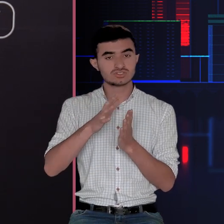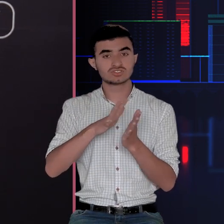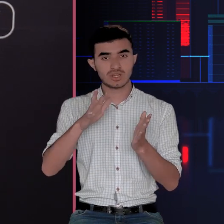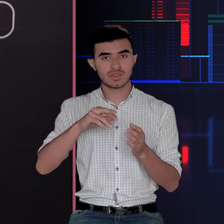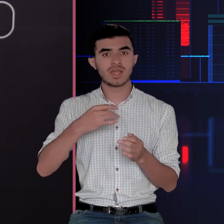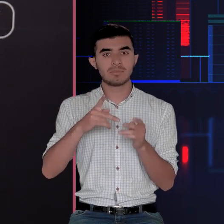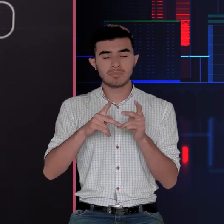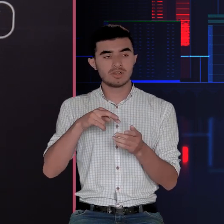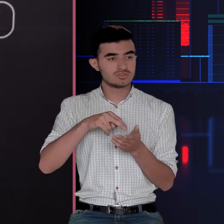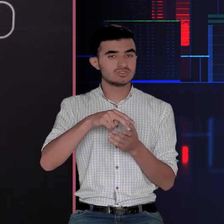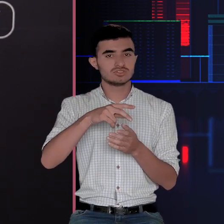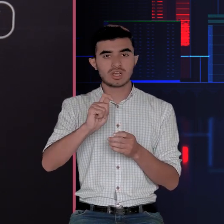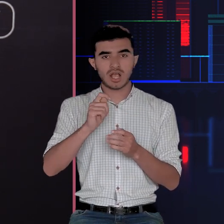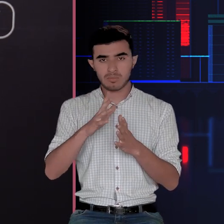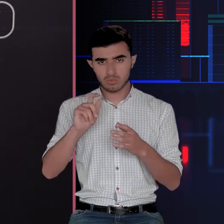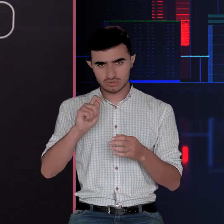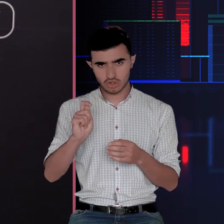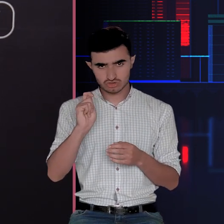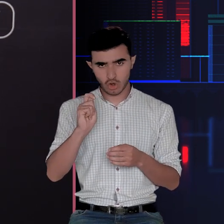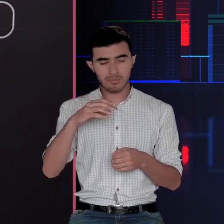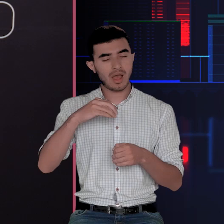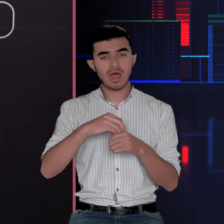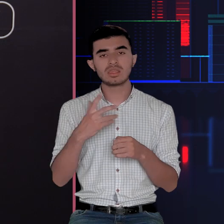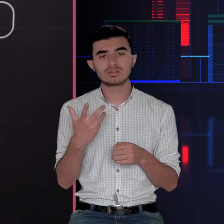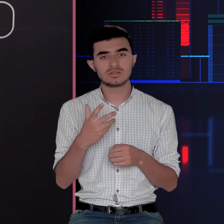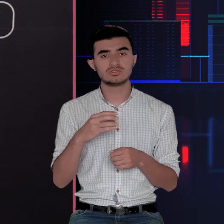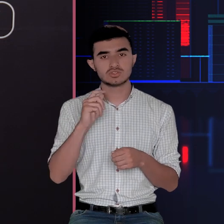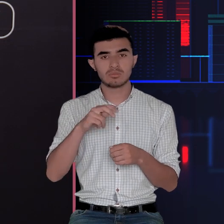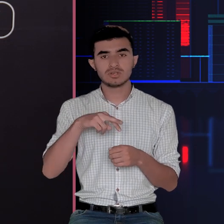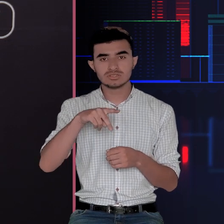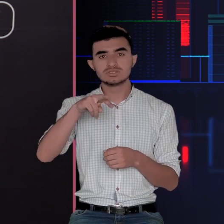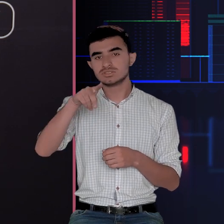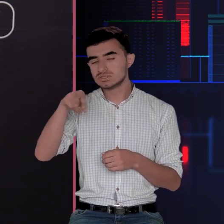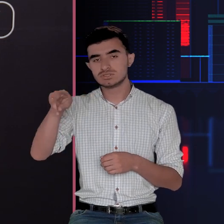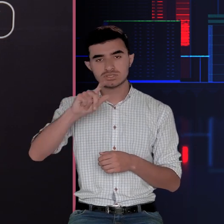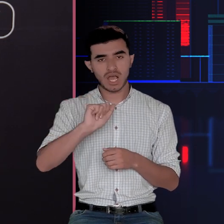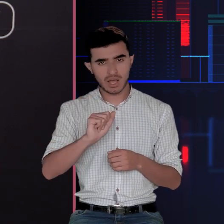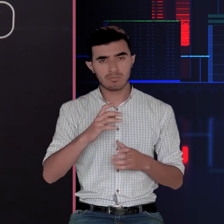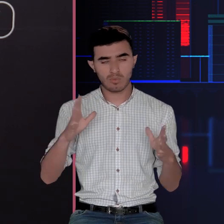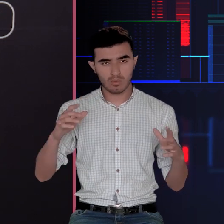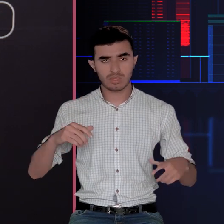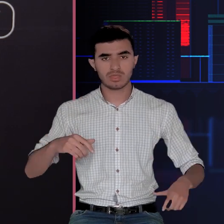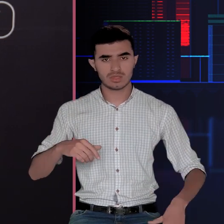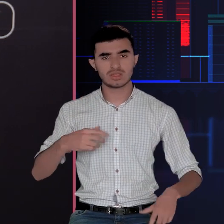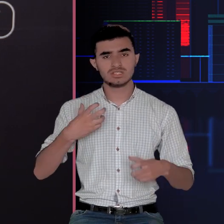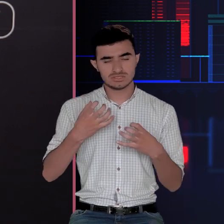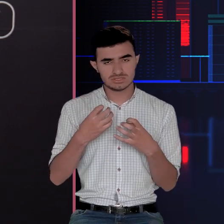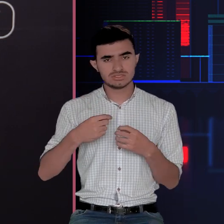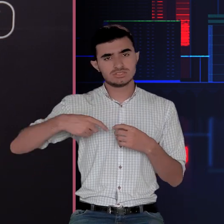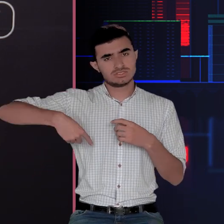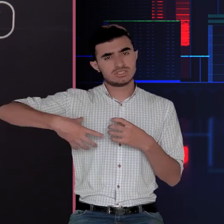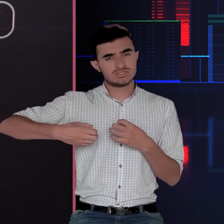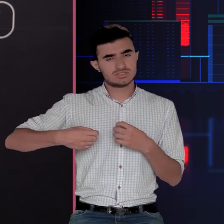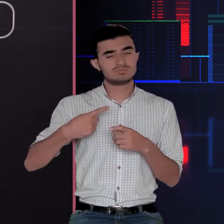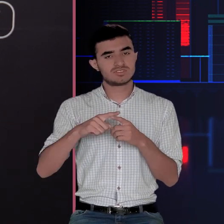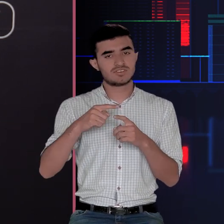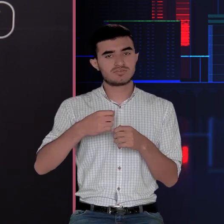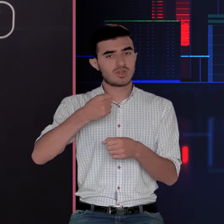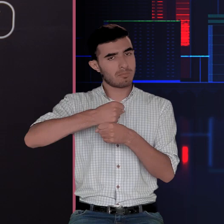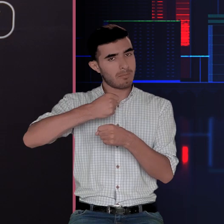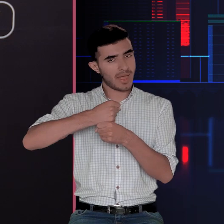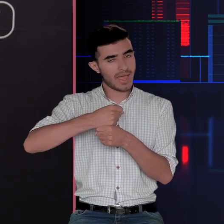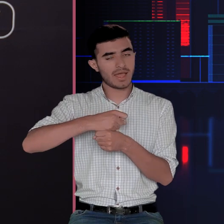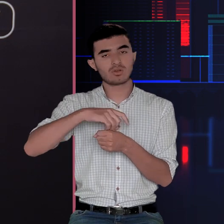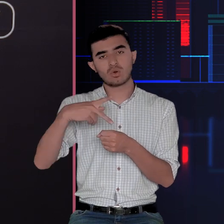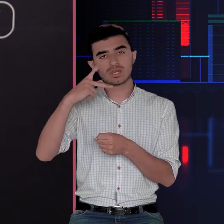ज़्यादा काम होगा, खड़े होने का काम ज़्यादा होगा. इसका मतलब है कि उसके नीज़ में, हिप्स में, लोअर बैक के इश्यूज़ होंगे जो प्राइमरी इश्यूज़ होंगे.